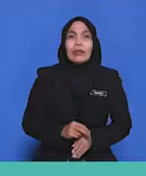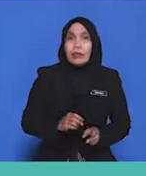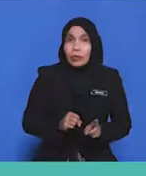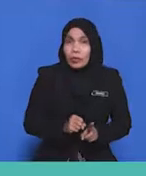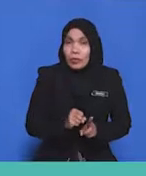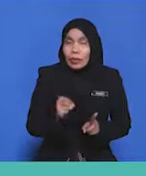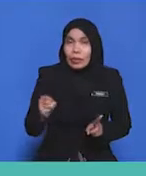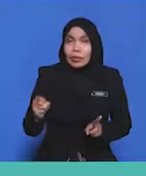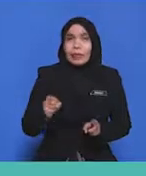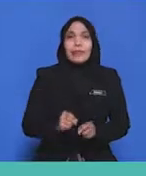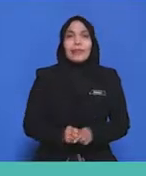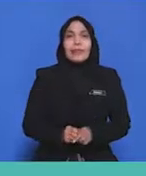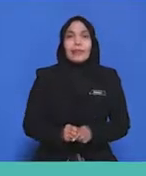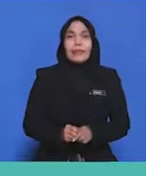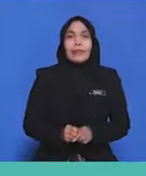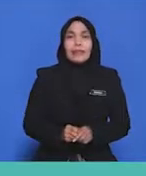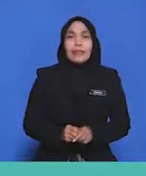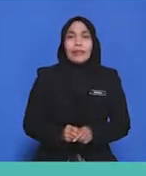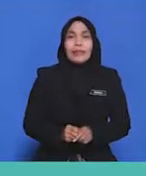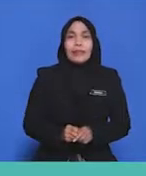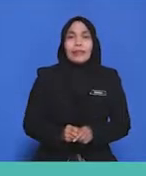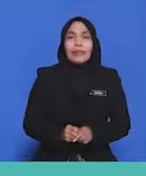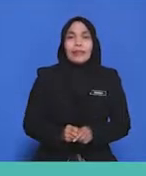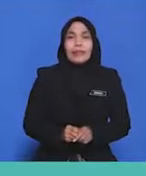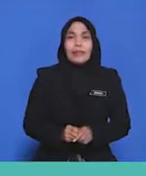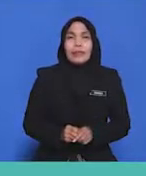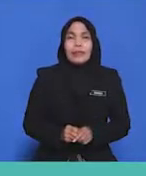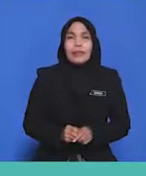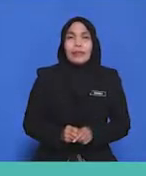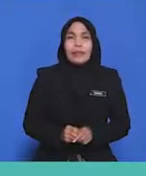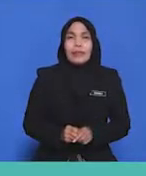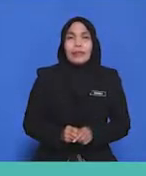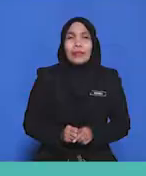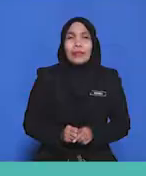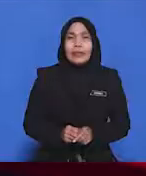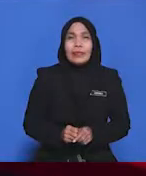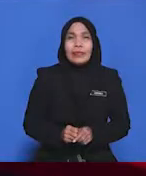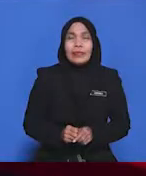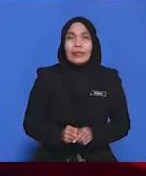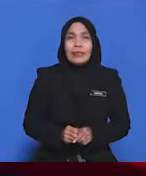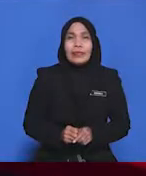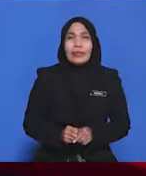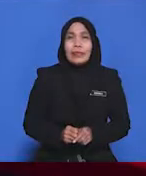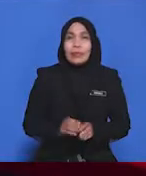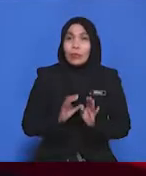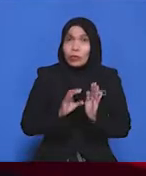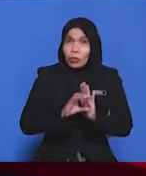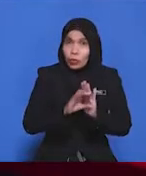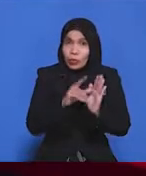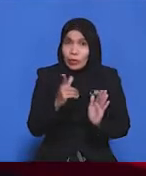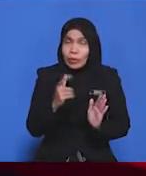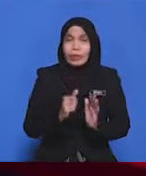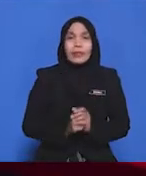awal penglibatan anak-anak Datuk Sidik ke dalam sukan badminton. Antara contoh lain yang boleh